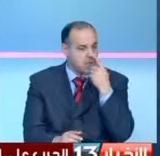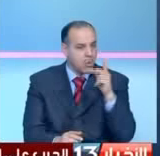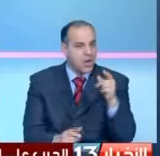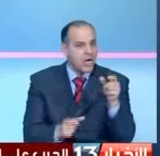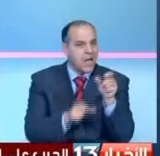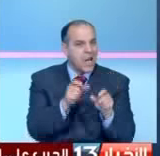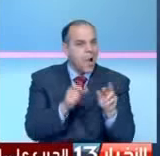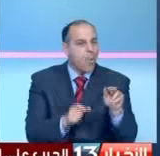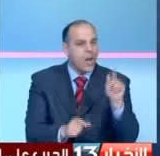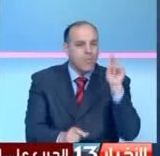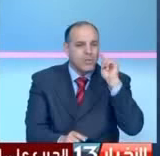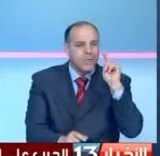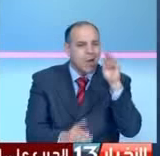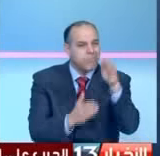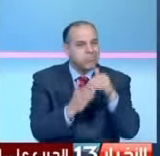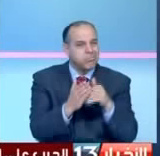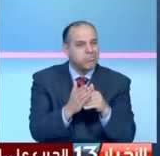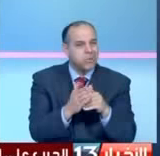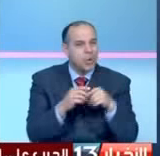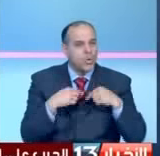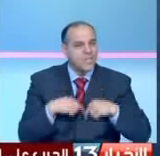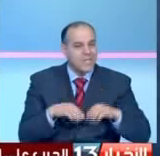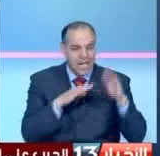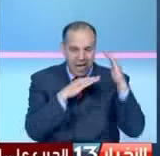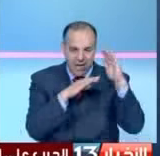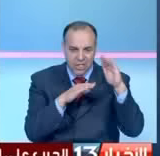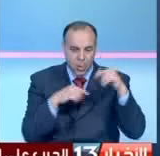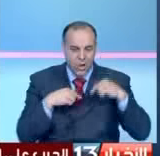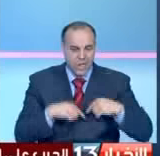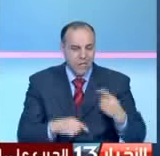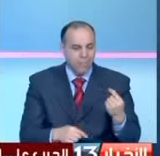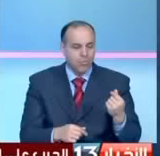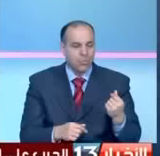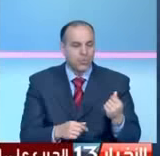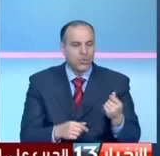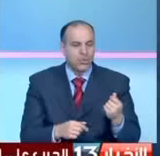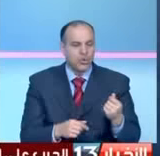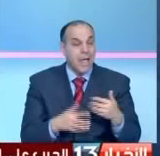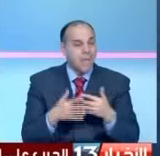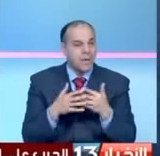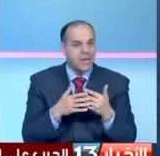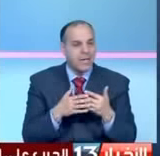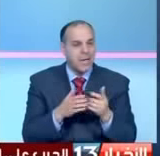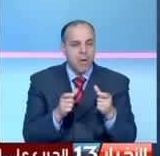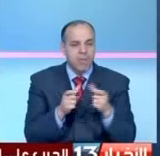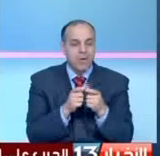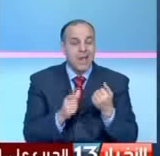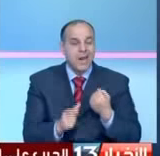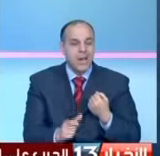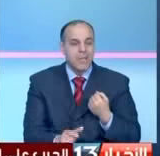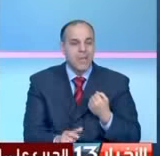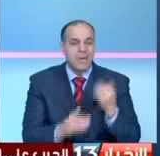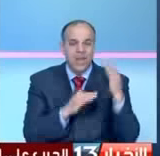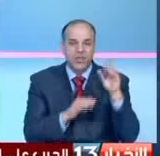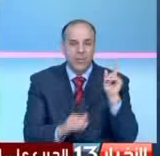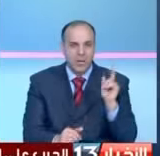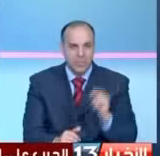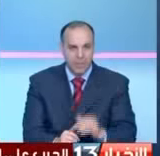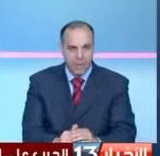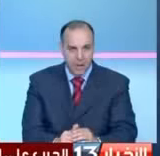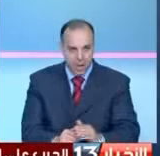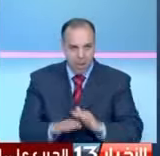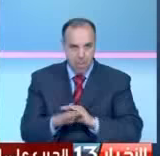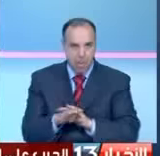جماعة الإخوان إلى قائمتي وزارتي الخارجية والخزانة الأمريكيتين للمنظمات الإرهابية الأجنبية،